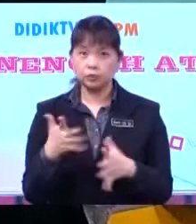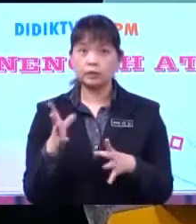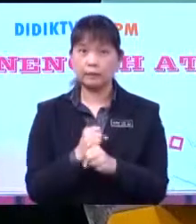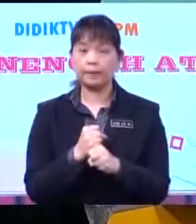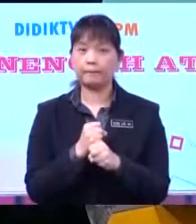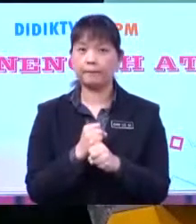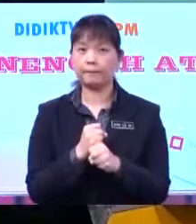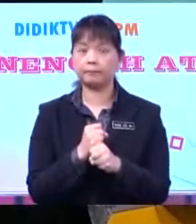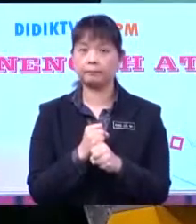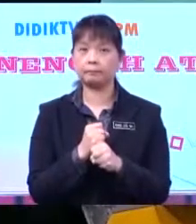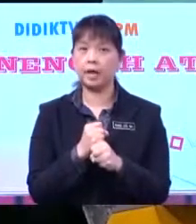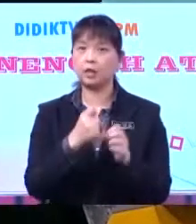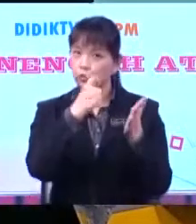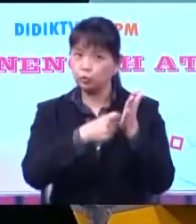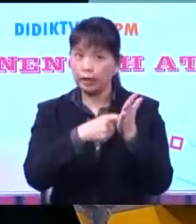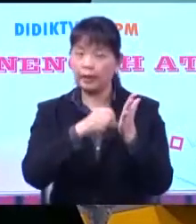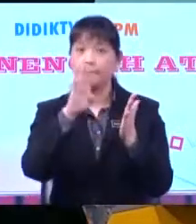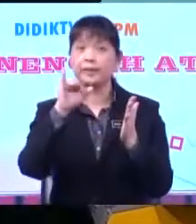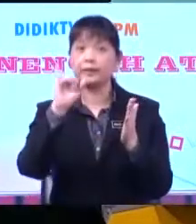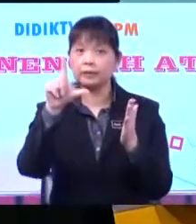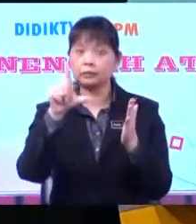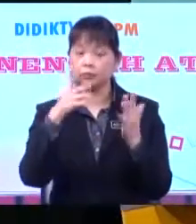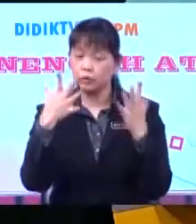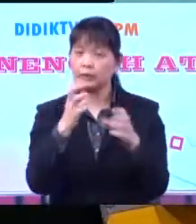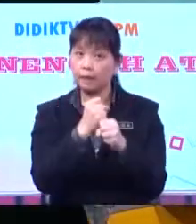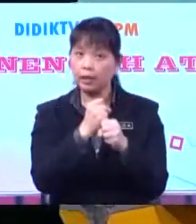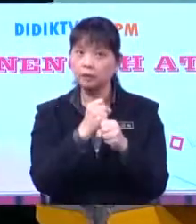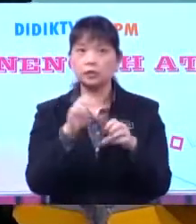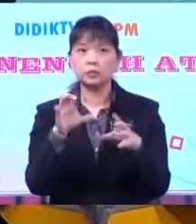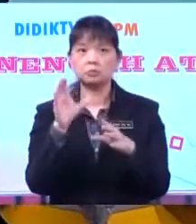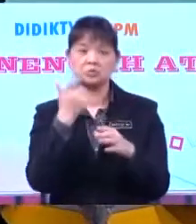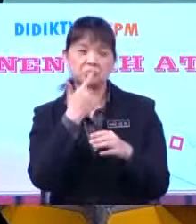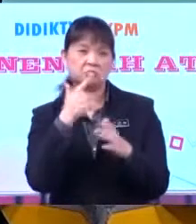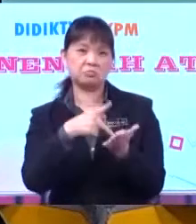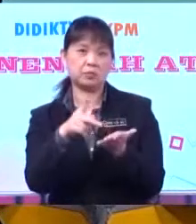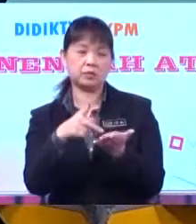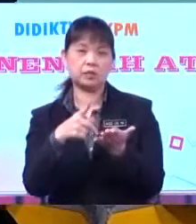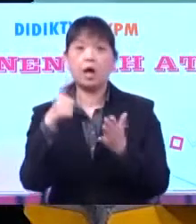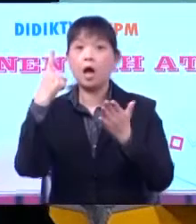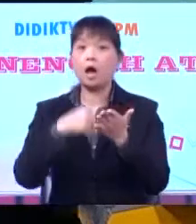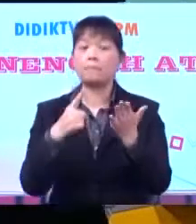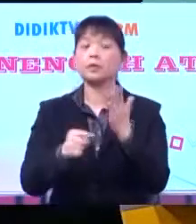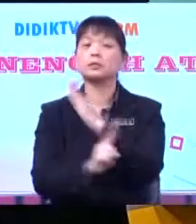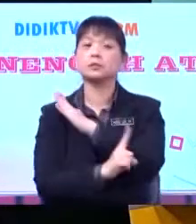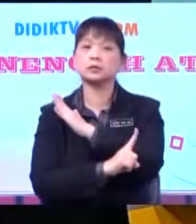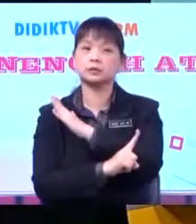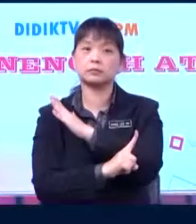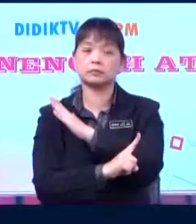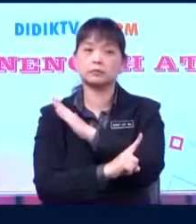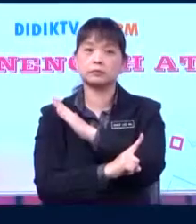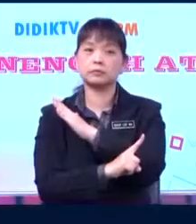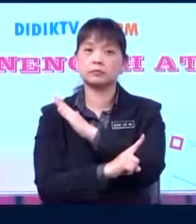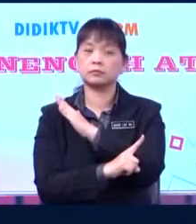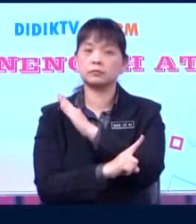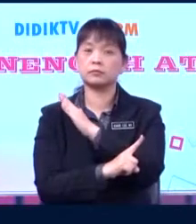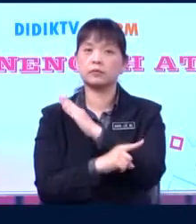tanah nih dia buat Dono buat tahu pun so apakah bentuk hukuman yang boleh diambil oleh pihak agar cek